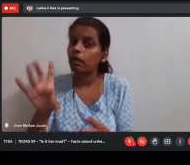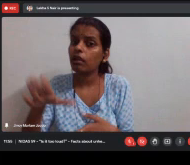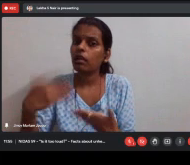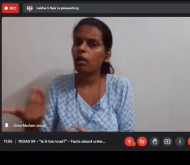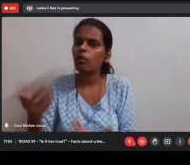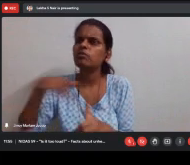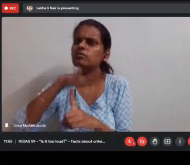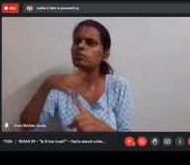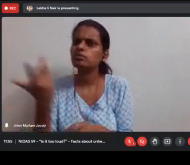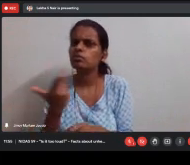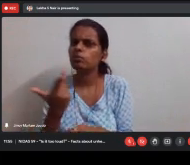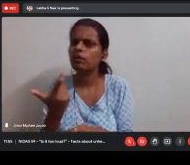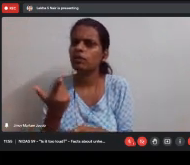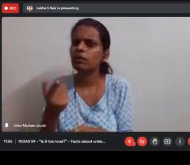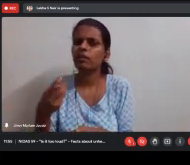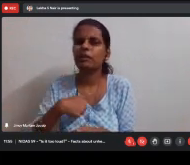മറ്റുള്ളവർ പറയുന്ന കേൾക്കുന്നില്ല, അല്ലെങ്കിൽ